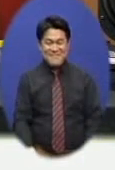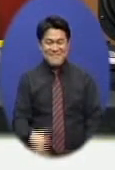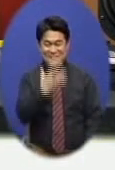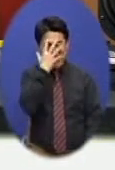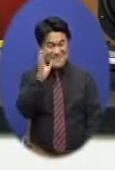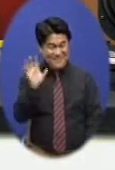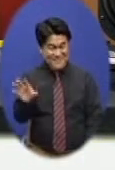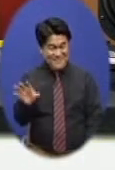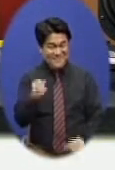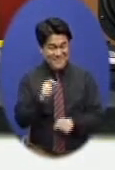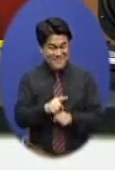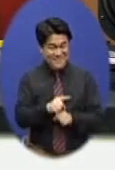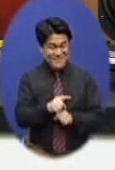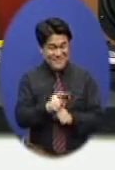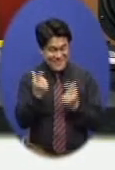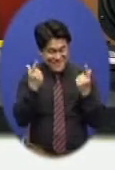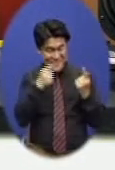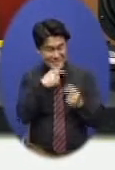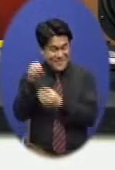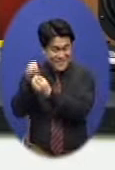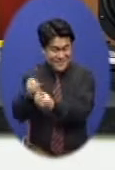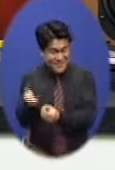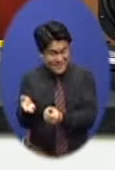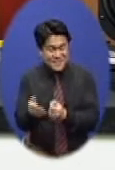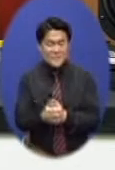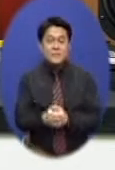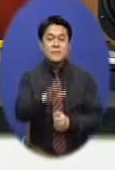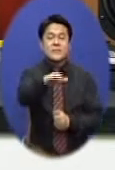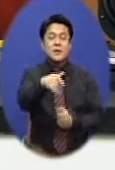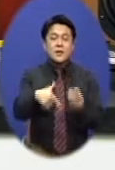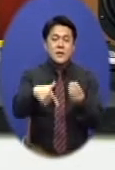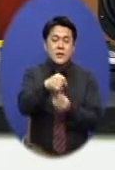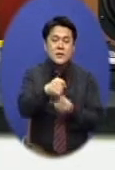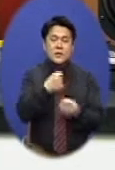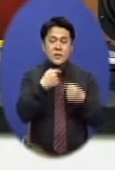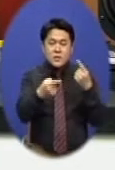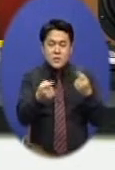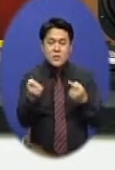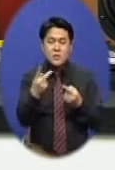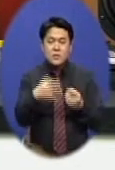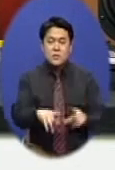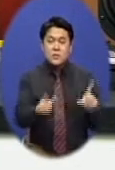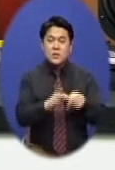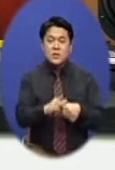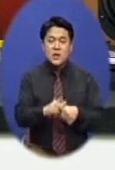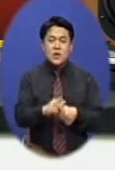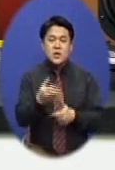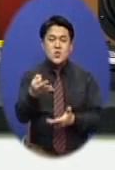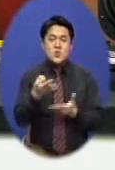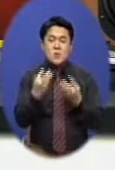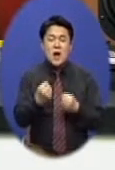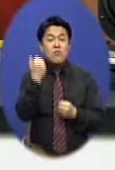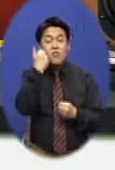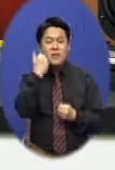아버님, 예, 예. 명절 때나 생신이 돌아오면 용돈은 누가 제일 많이 주던가요? 나는 뭐 용돈이 필요 없어요.